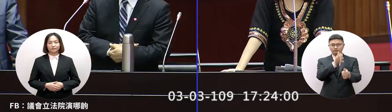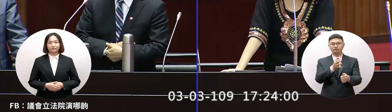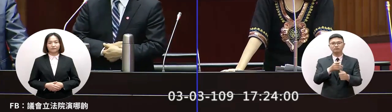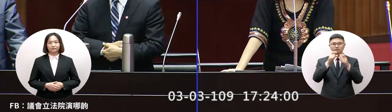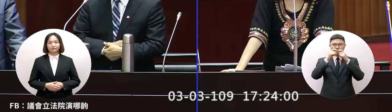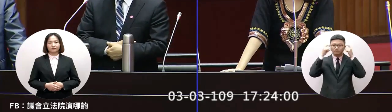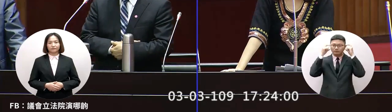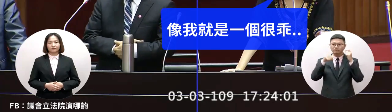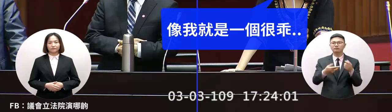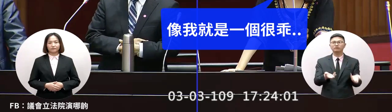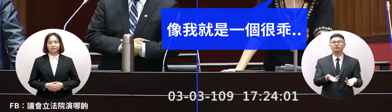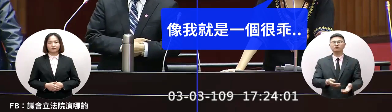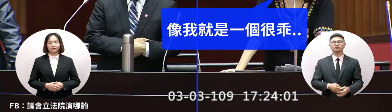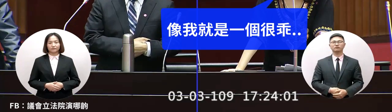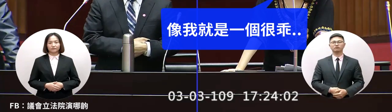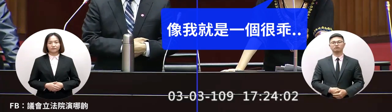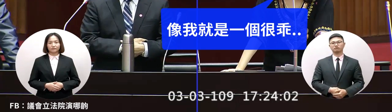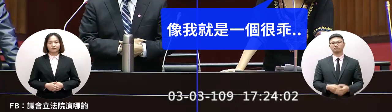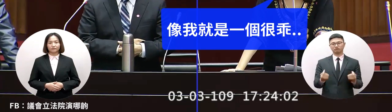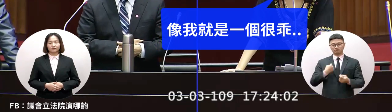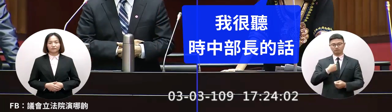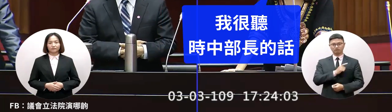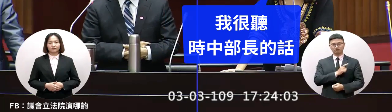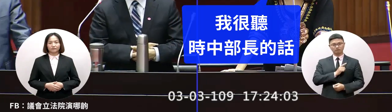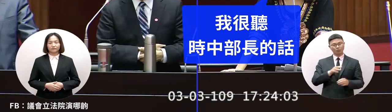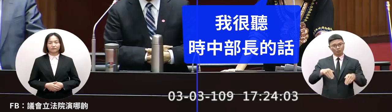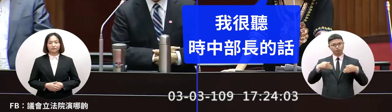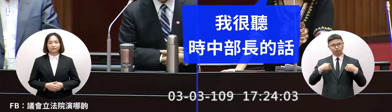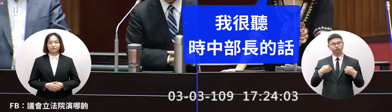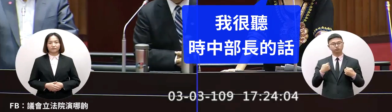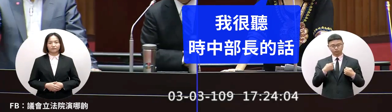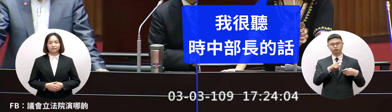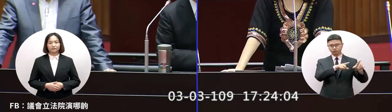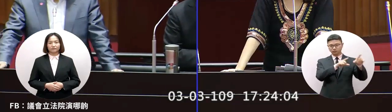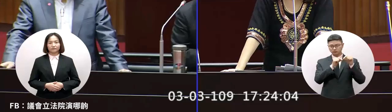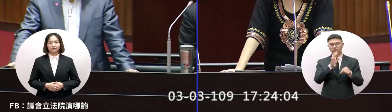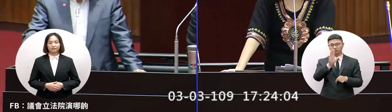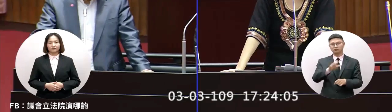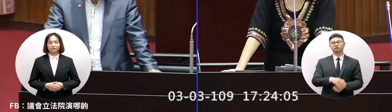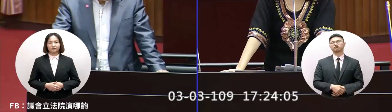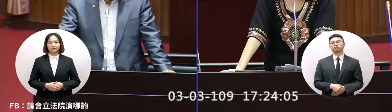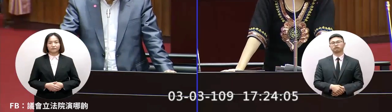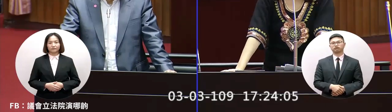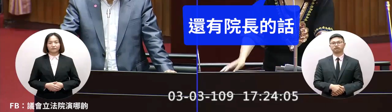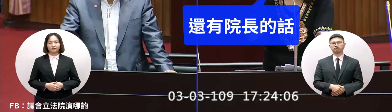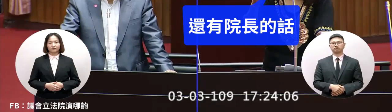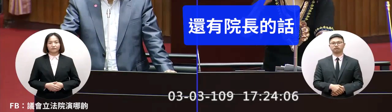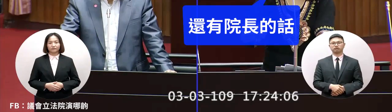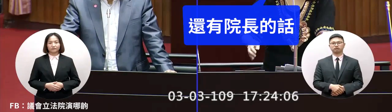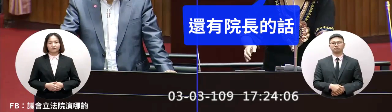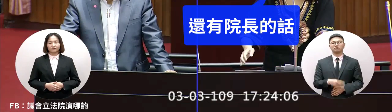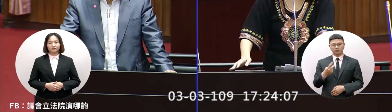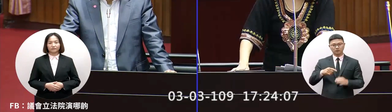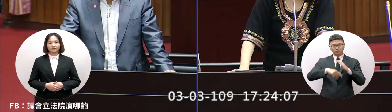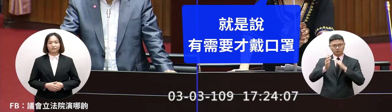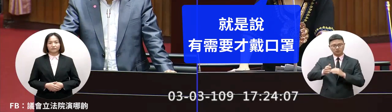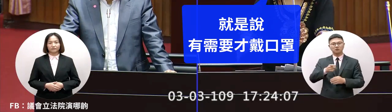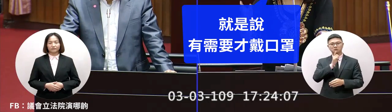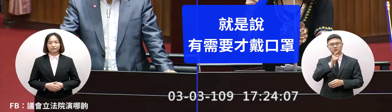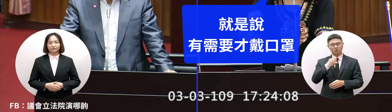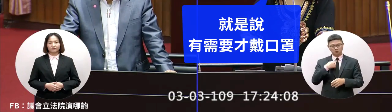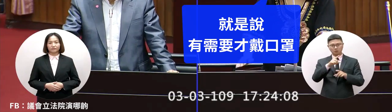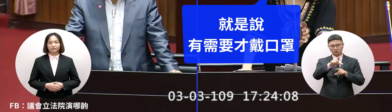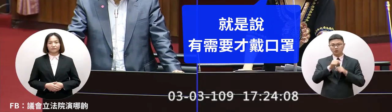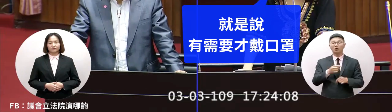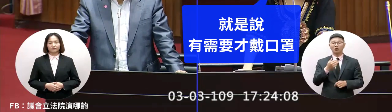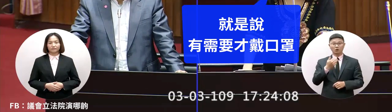啊，因为呢，像我就是一个很乖，我很听时钟部长的话，所以说呢，还有院长的话啊，就说有